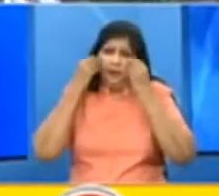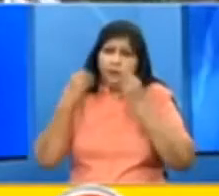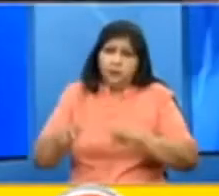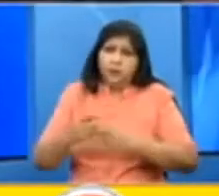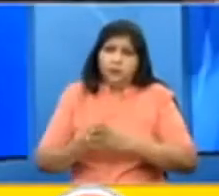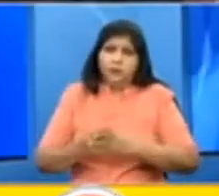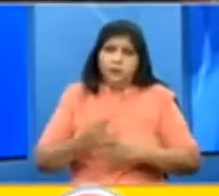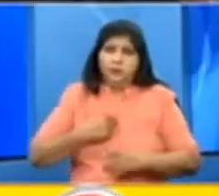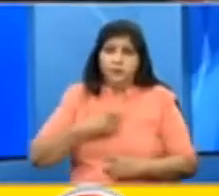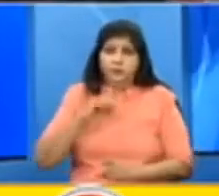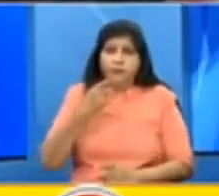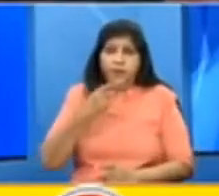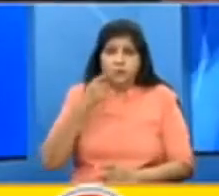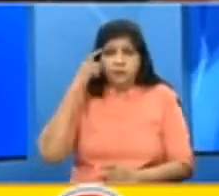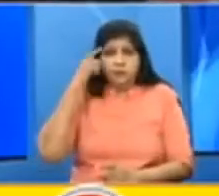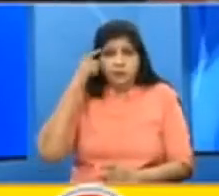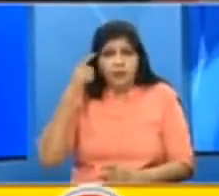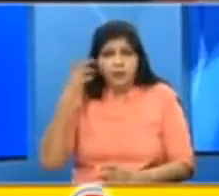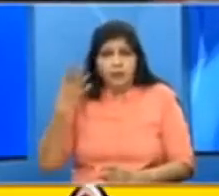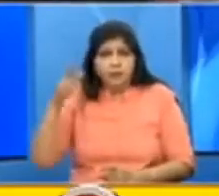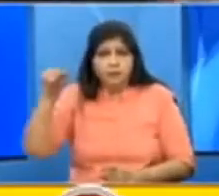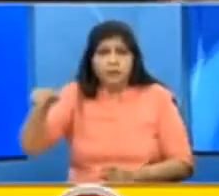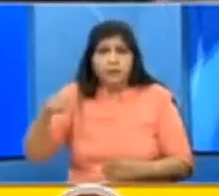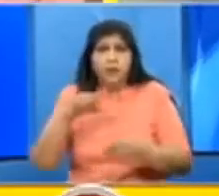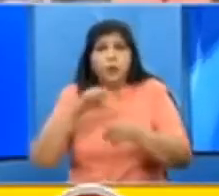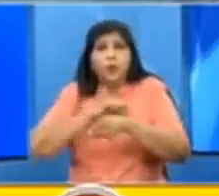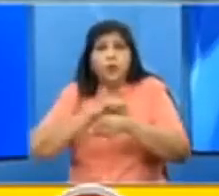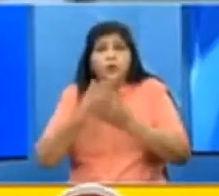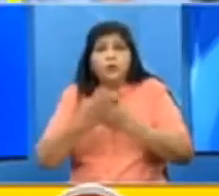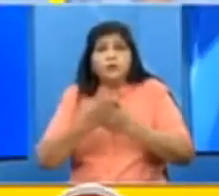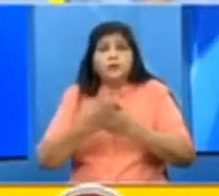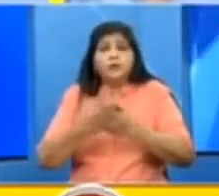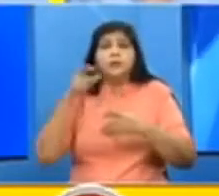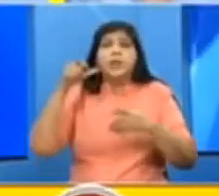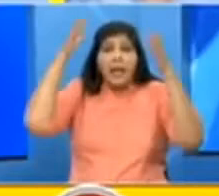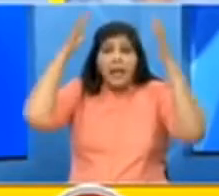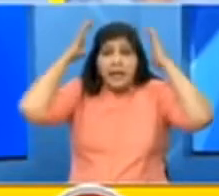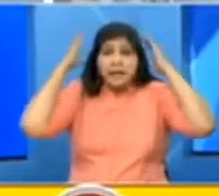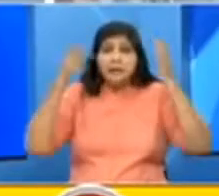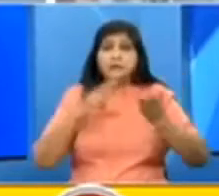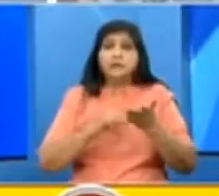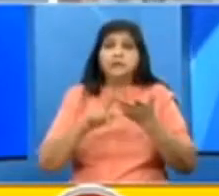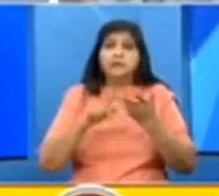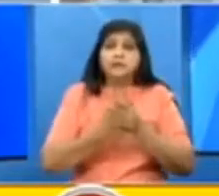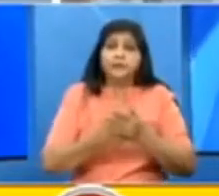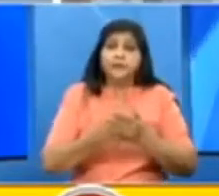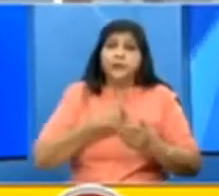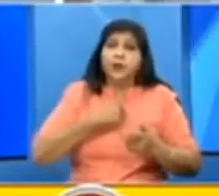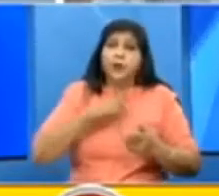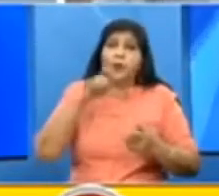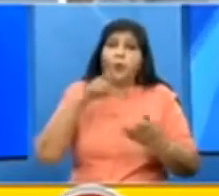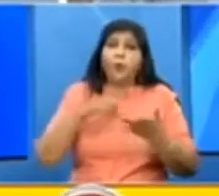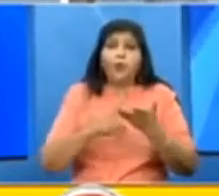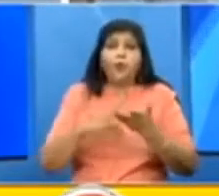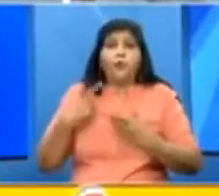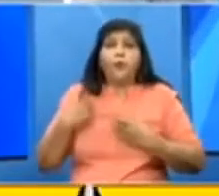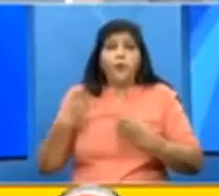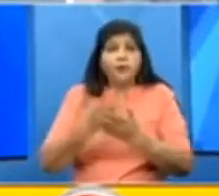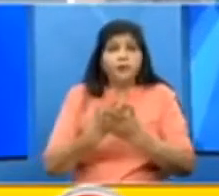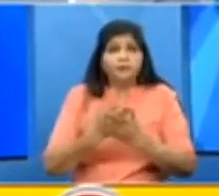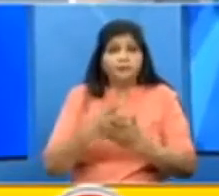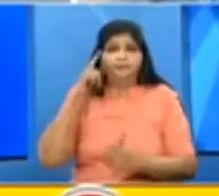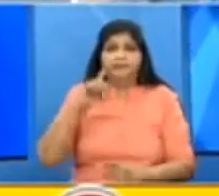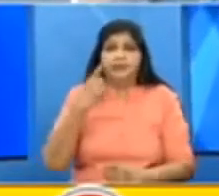लिए उन डॉक्टर्स का स्मरण कीजिए, उन नर्सों का स्मरण कीजिए, हमारे उन कोरोना वॉरियर्स का स्मरण